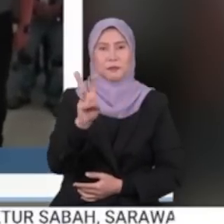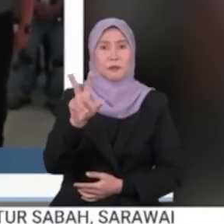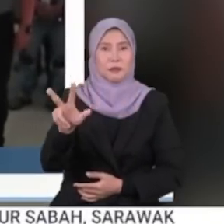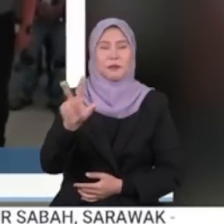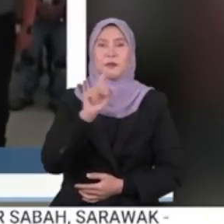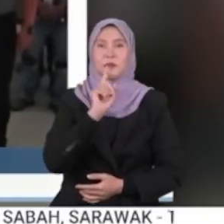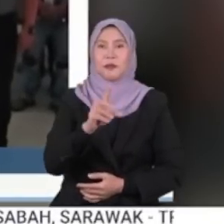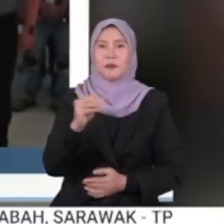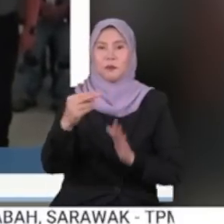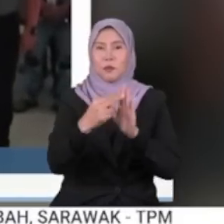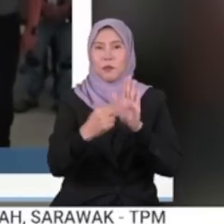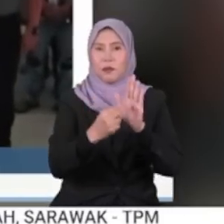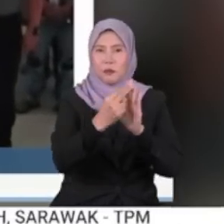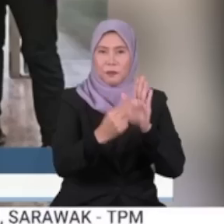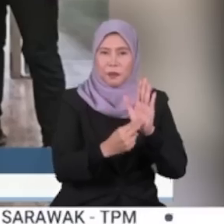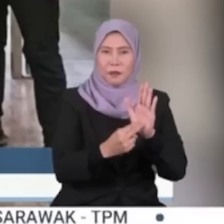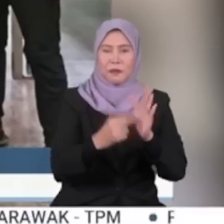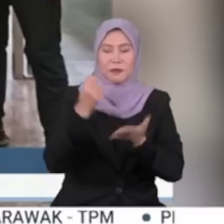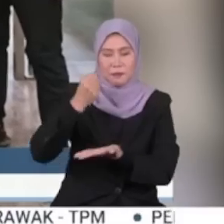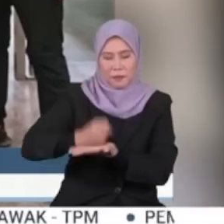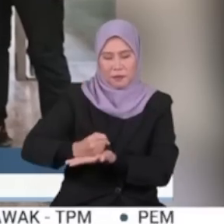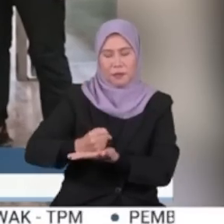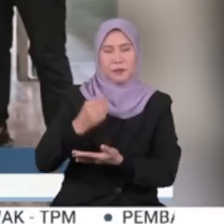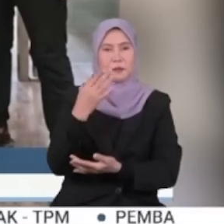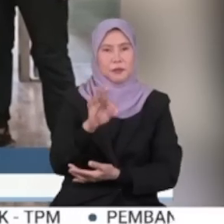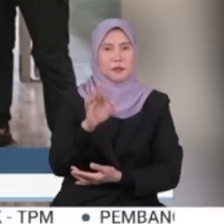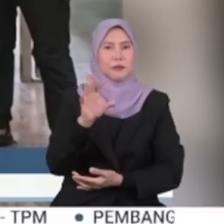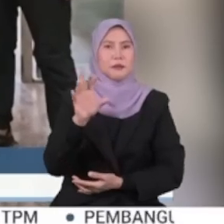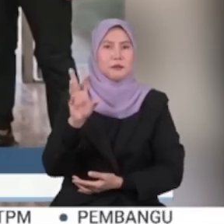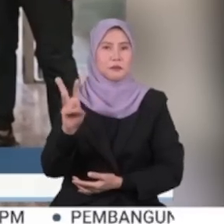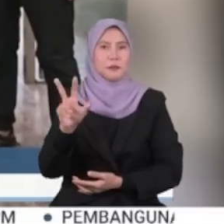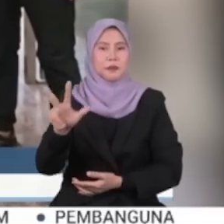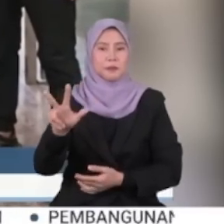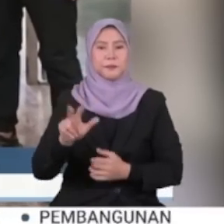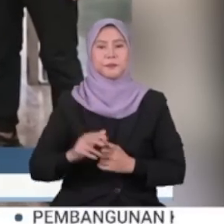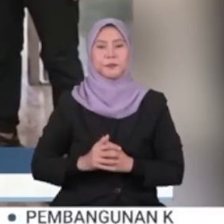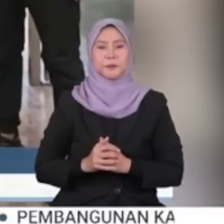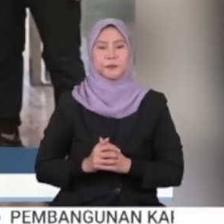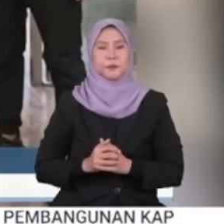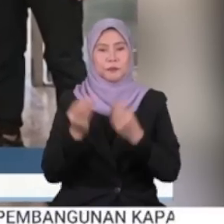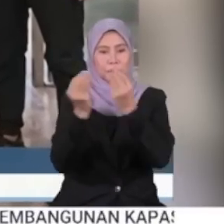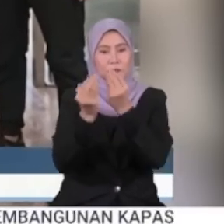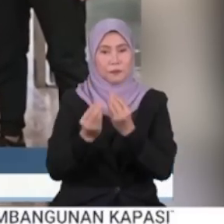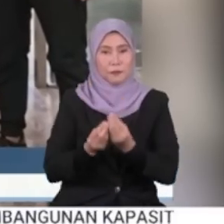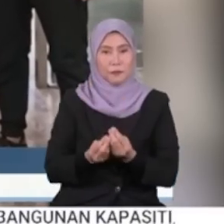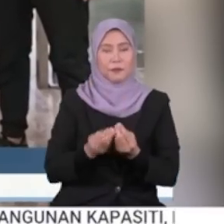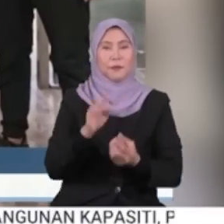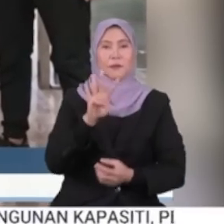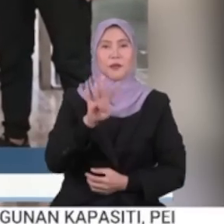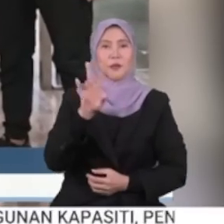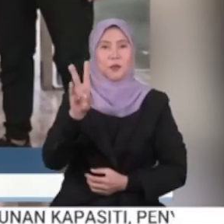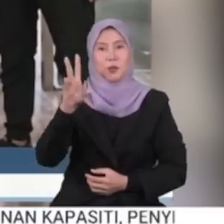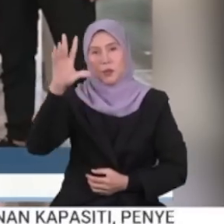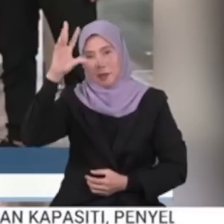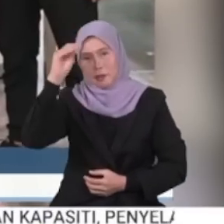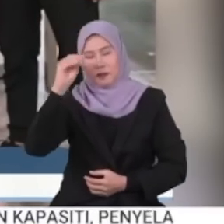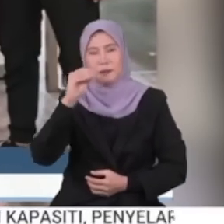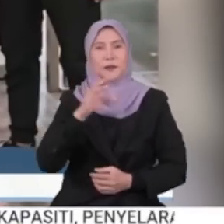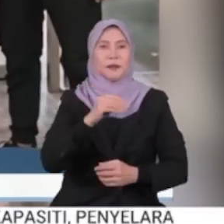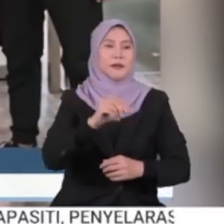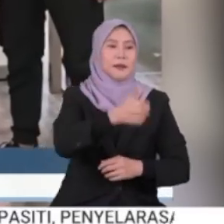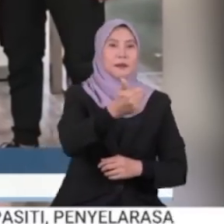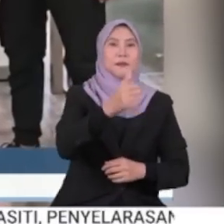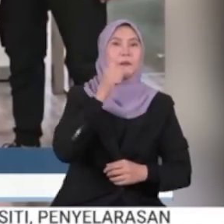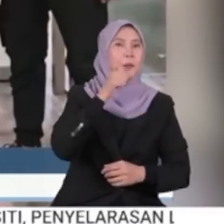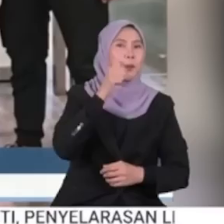1959-1963 dan Peraturan-Peraturan Imigresen 1963. Dari jumlah tersebut, 47 adalah lelaki dan